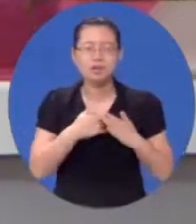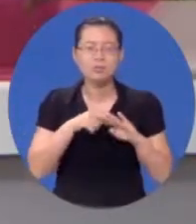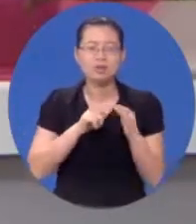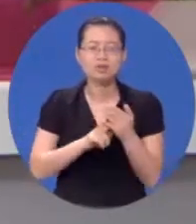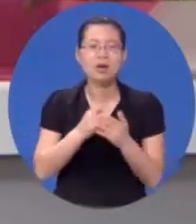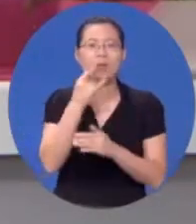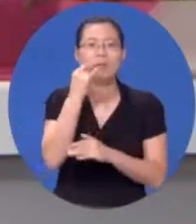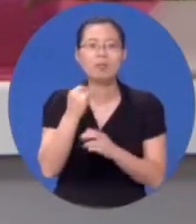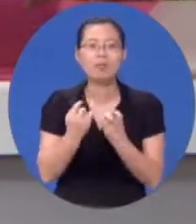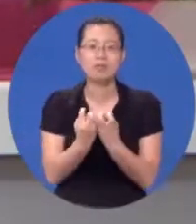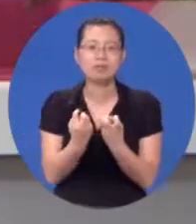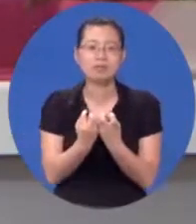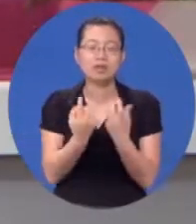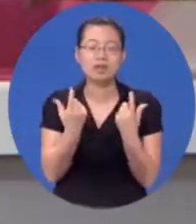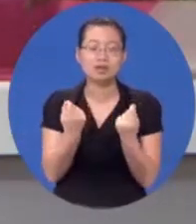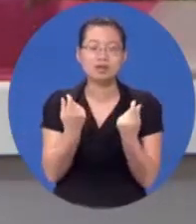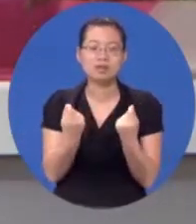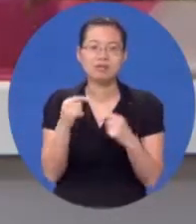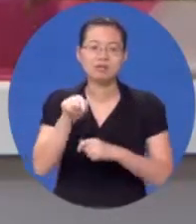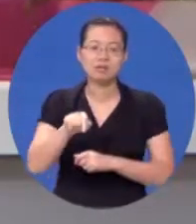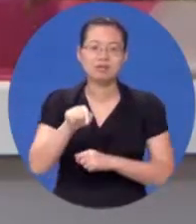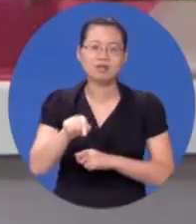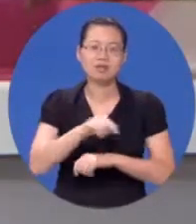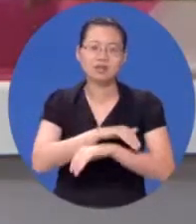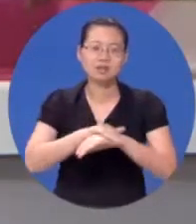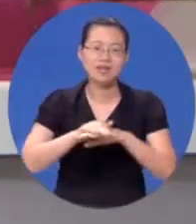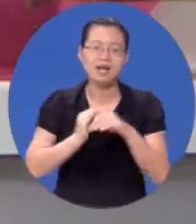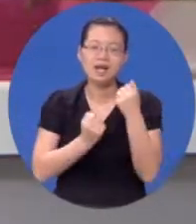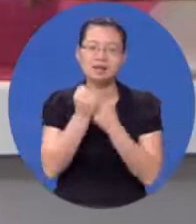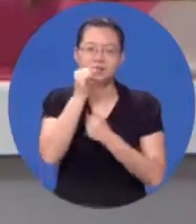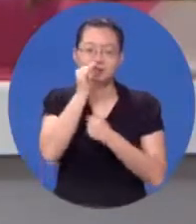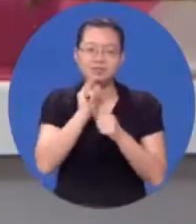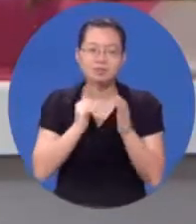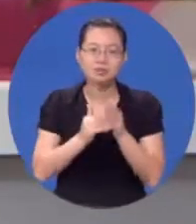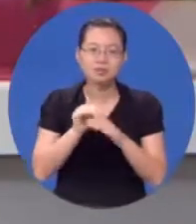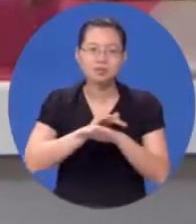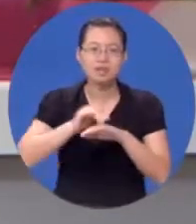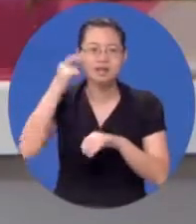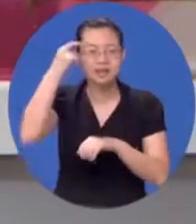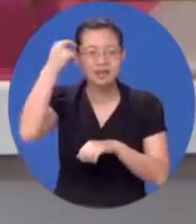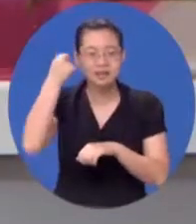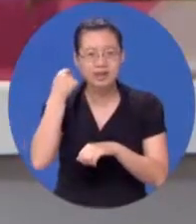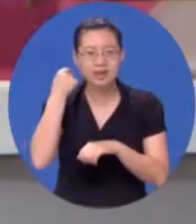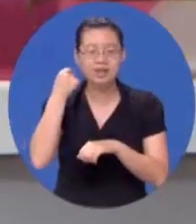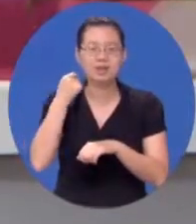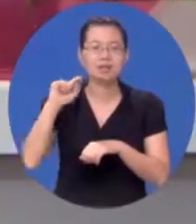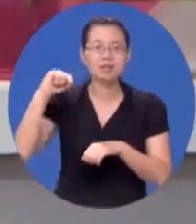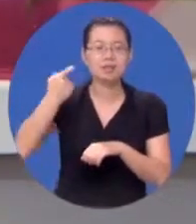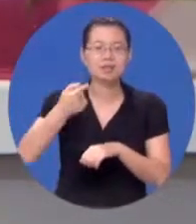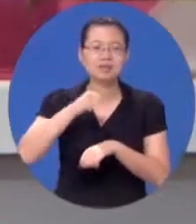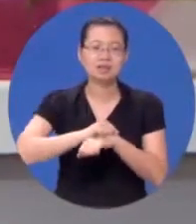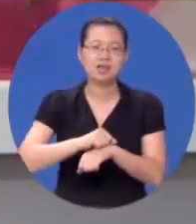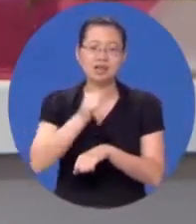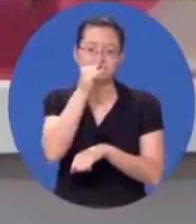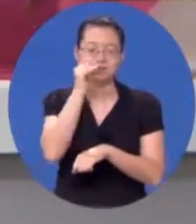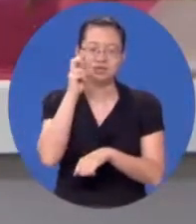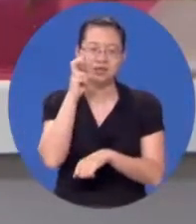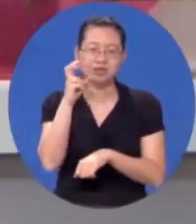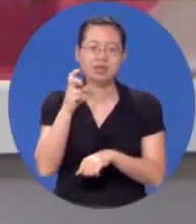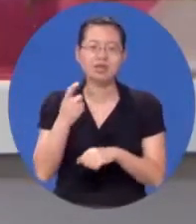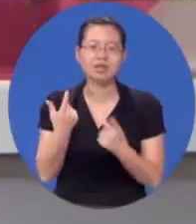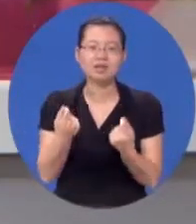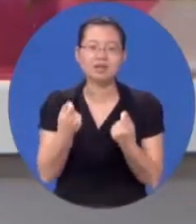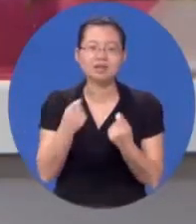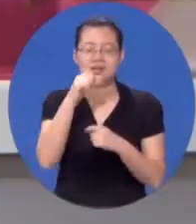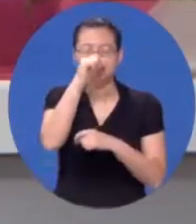엄마는 어떡할까, 이런 것들에 대해서 제대로 해석하고 제대로 생각을 잘 모아서 다음에는 잘할 수 있을 거야 라는